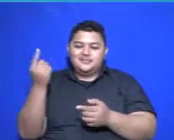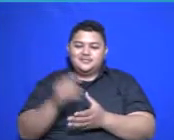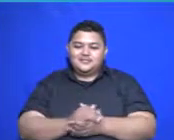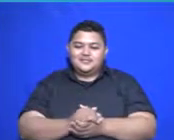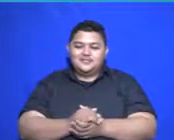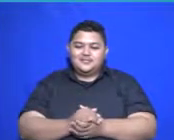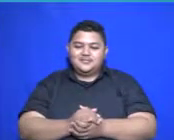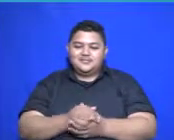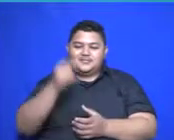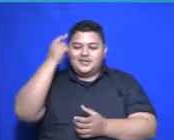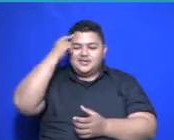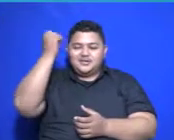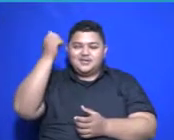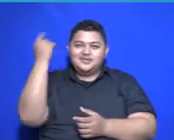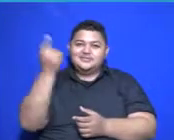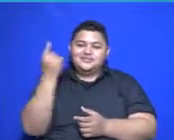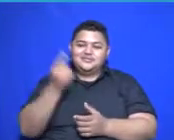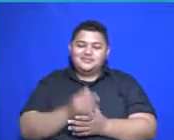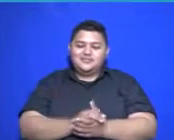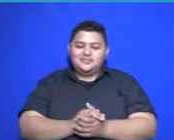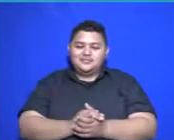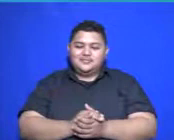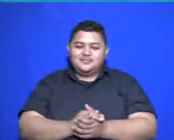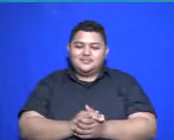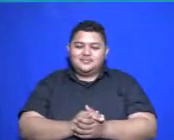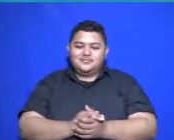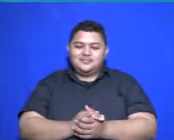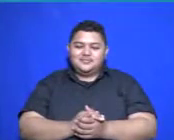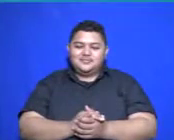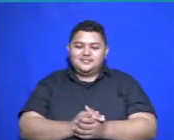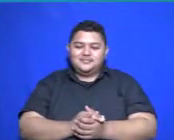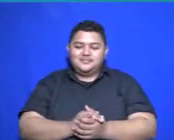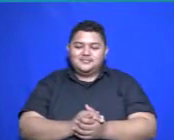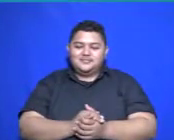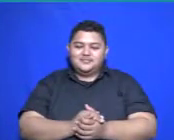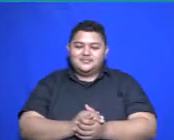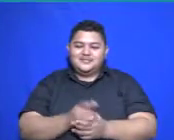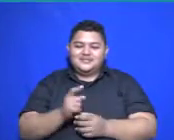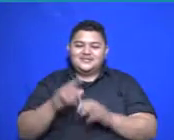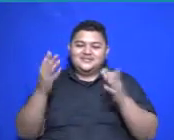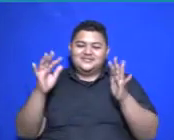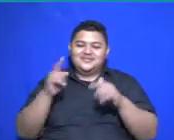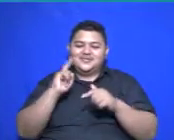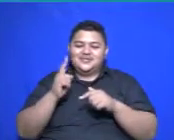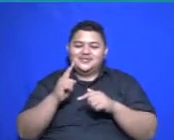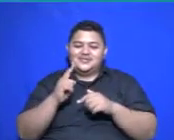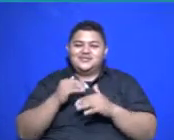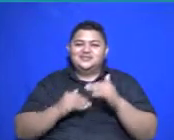prestasinya meleset dari target. Yang harusnya peringkat 8 jadi peringkat 5. Kita berikan tepuk tangan dulu.